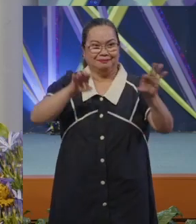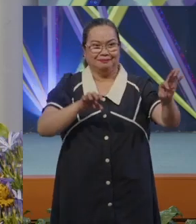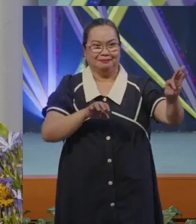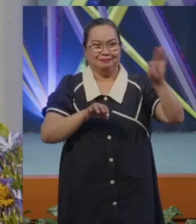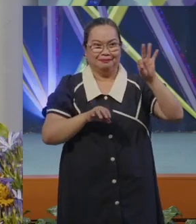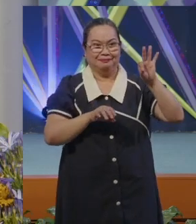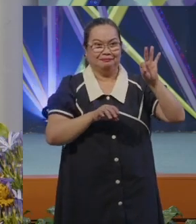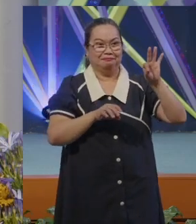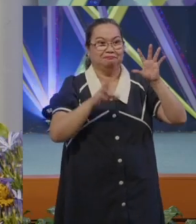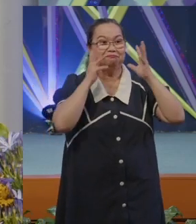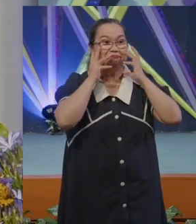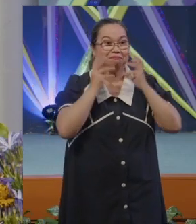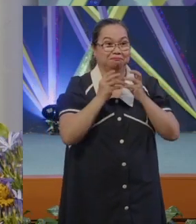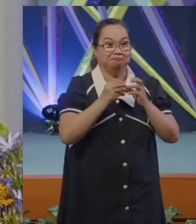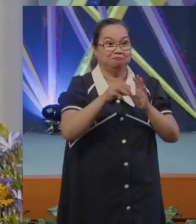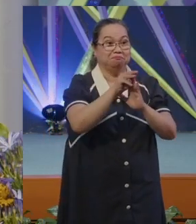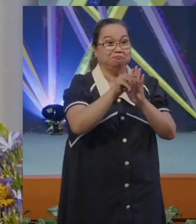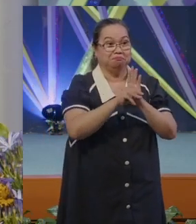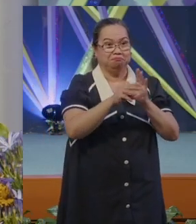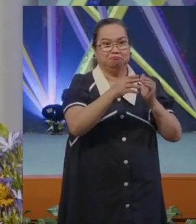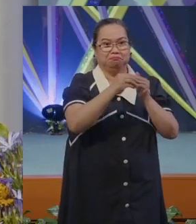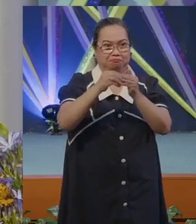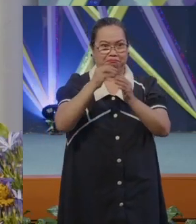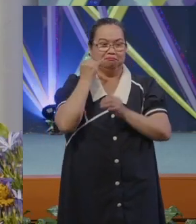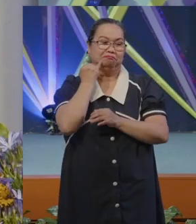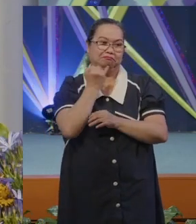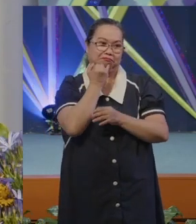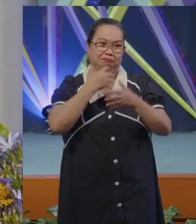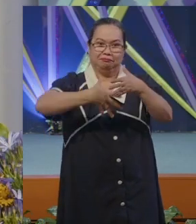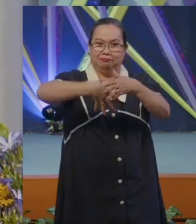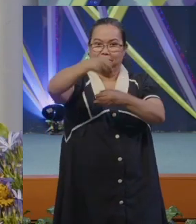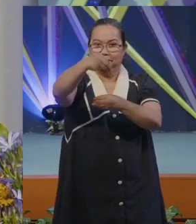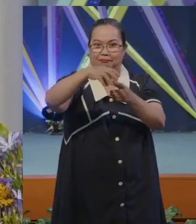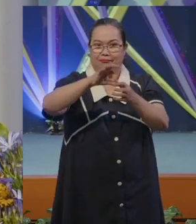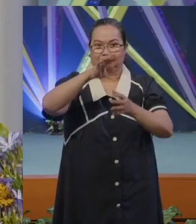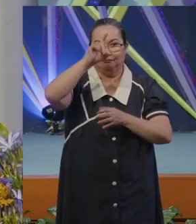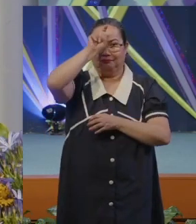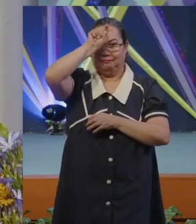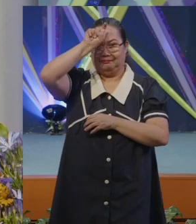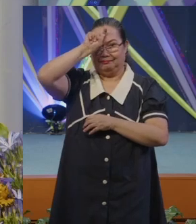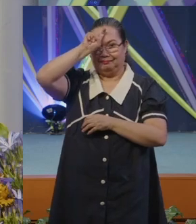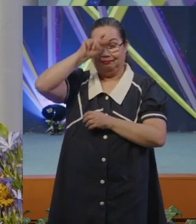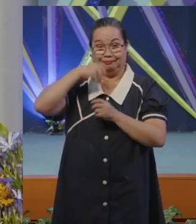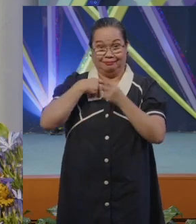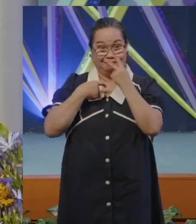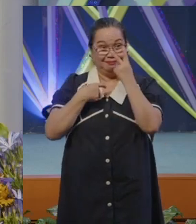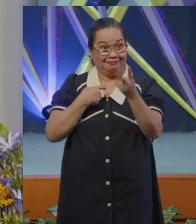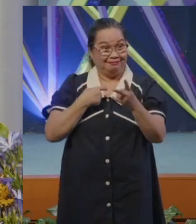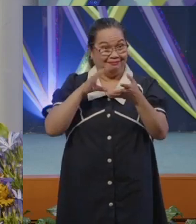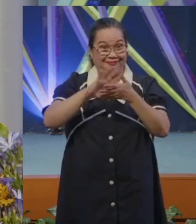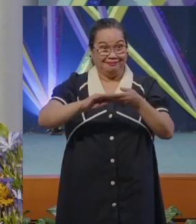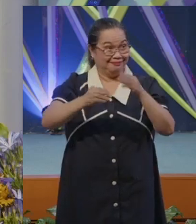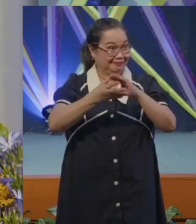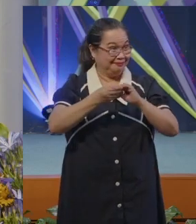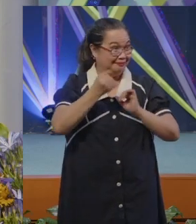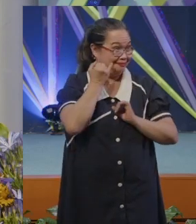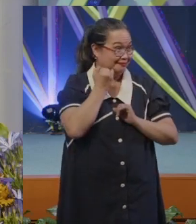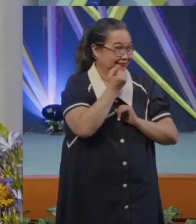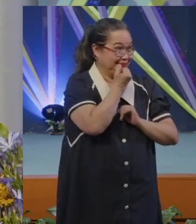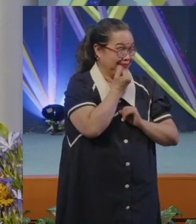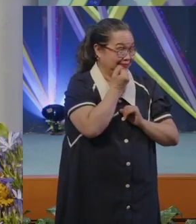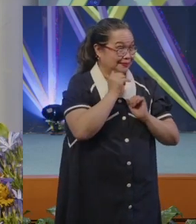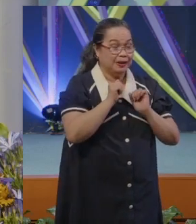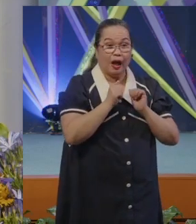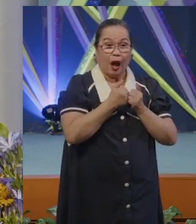na mag-lead sa Israel palabas ng Egypt. Makikita natin din dito ang sa kwento ng Israel, ang pagkamatay